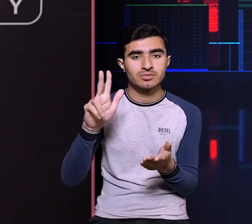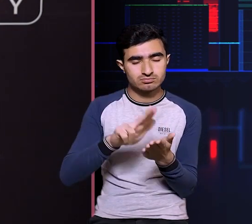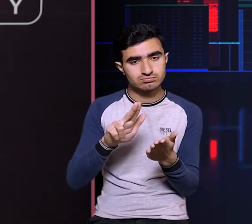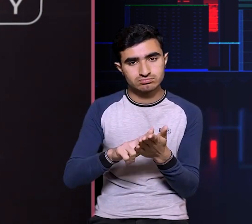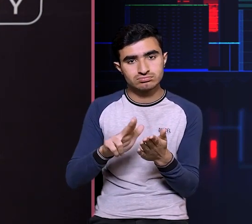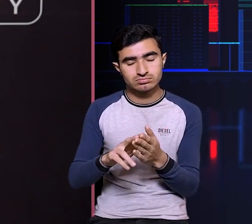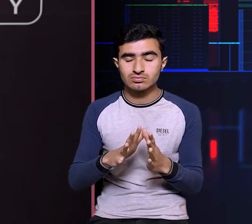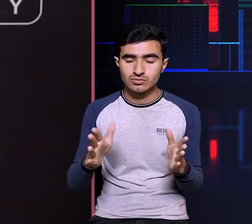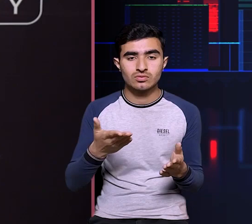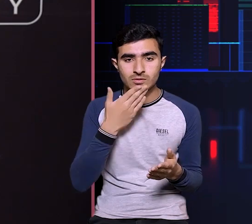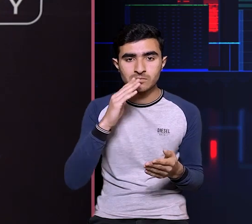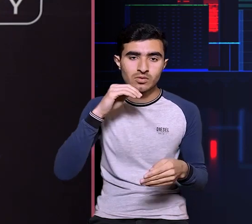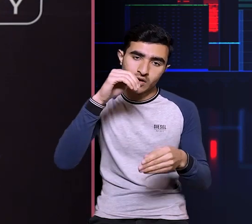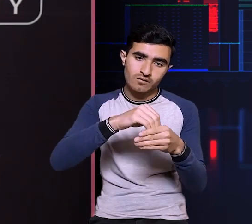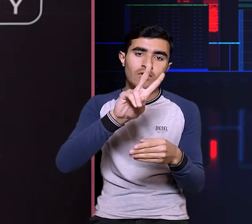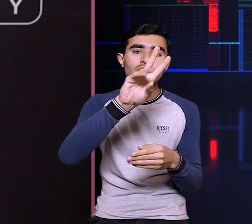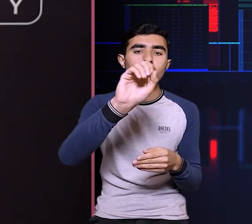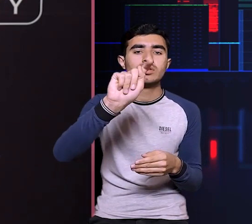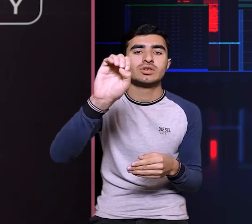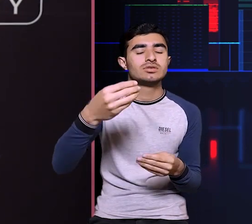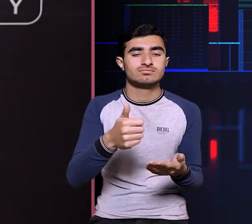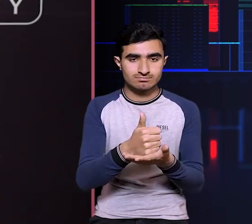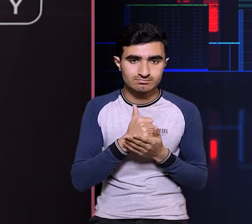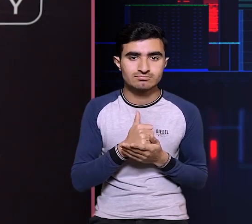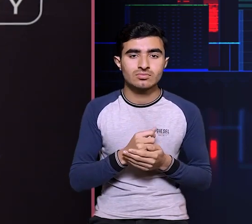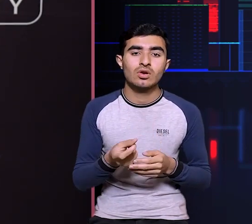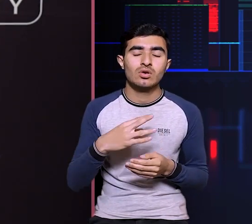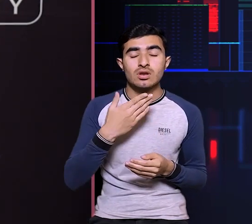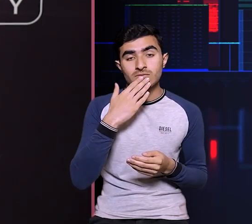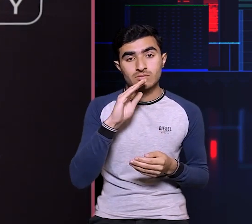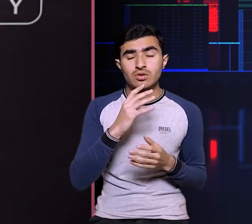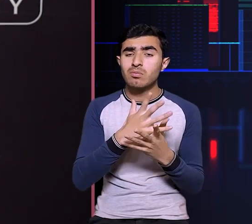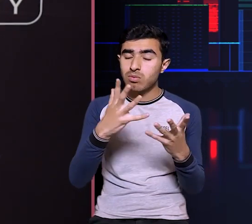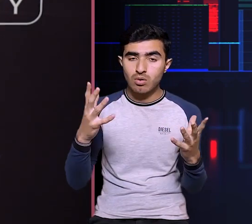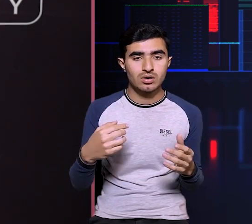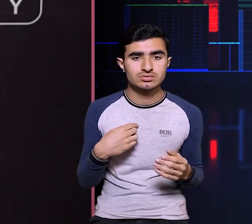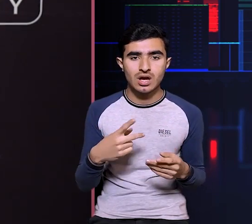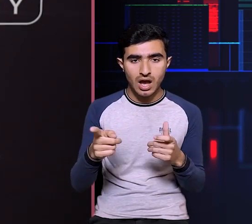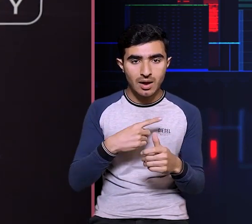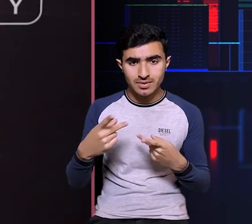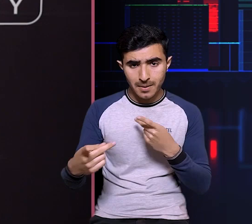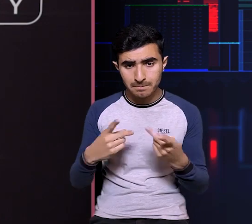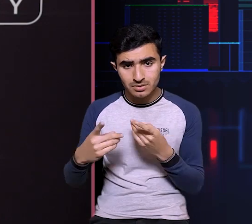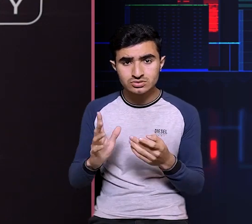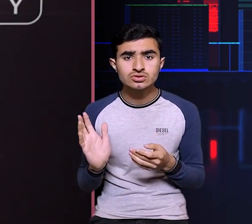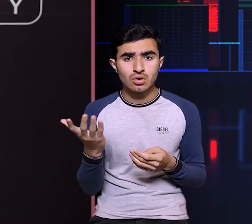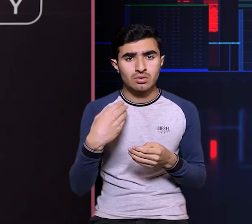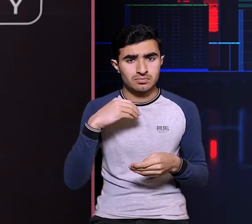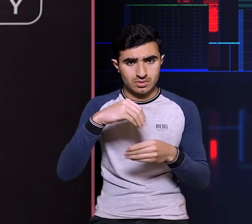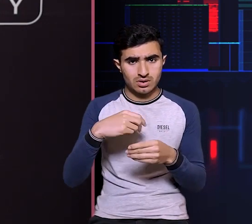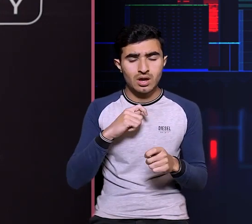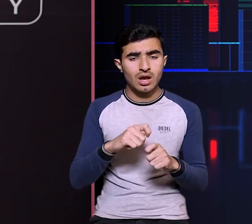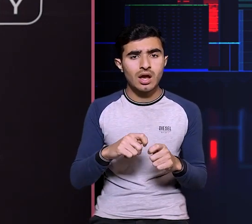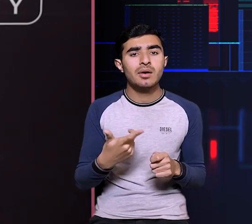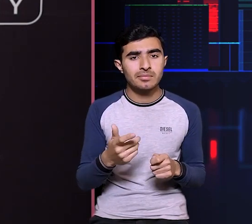नहीं डाला था. एंड सो मेनी पीपल जो हु कमिटेड विद मी. और ज़्यादा उसमें रोल था कि जो मेरे बिजनेस से जो मुझे एक मिला था